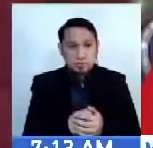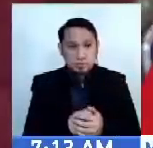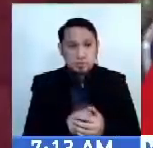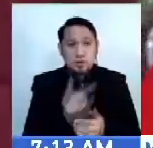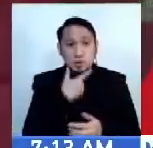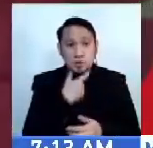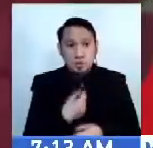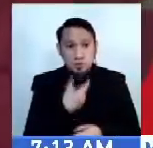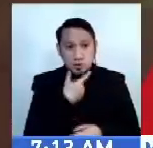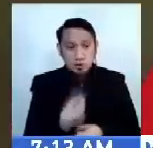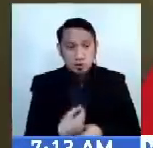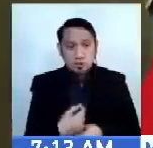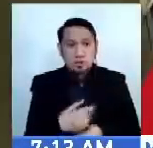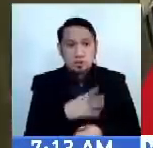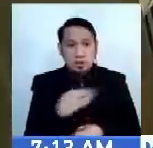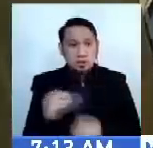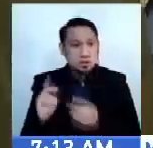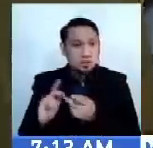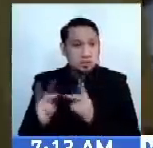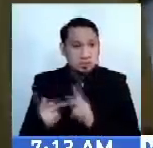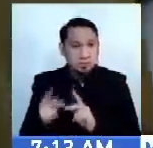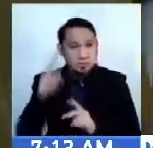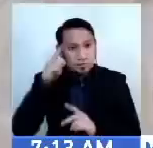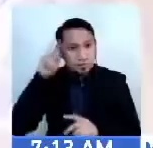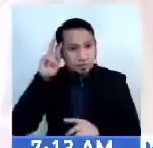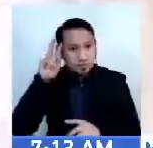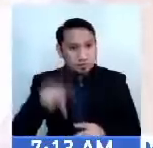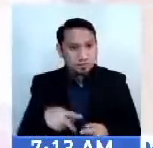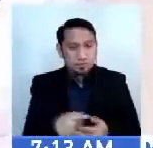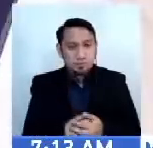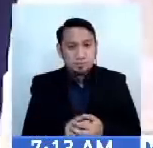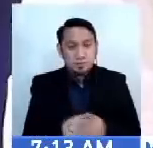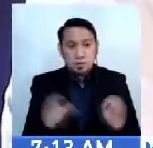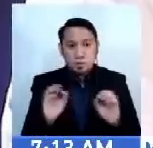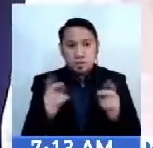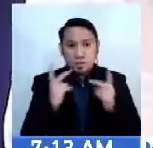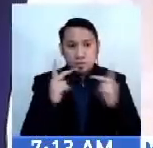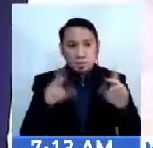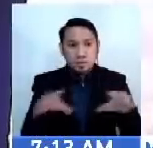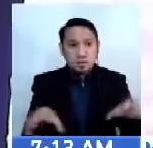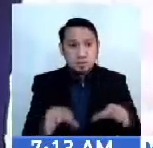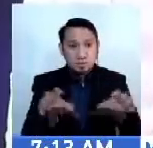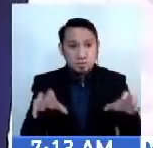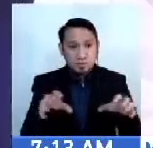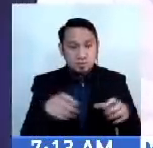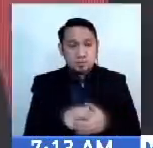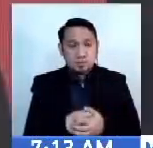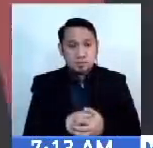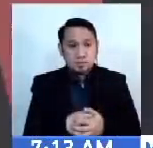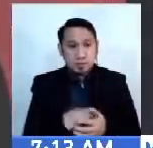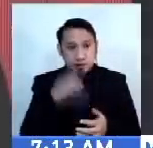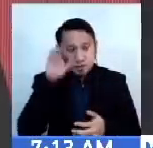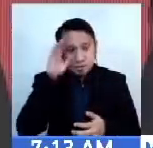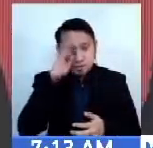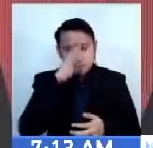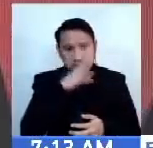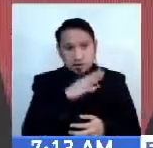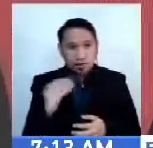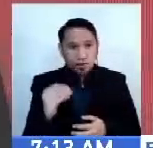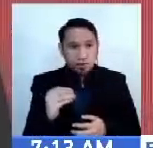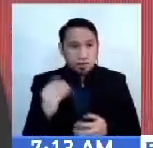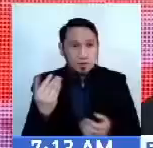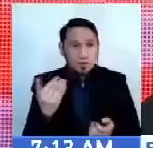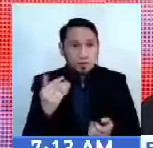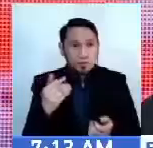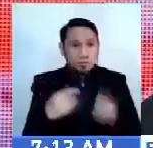Mangundato at Carlos Serapio. Walang public activity kahapon sina Ernesto Abella, Dr. Jose Montemayor, Manny